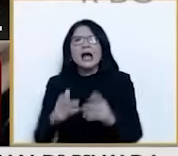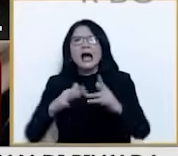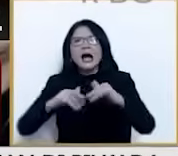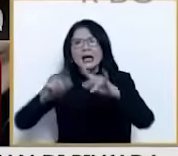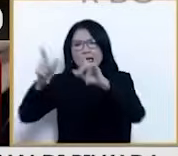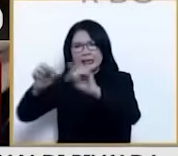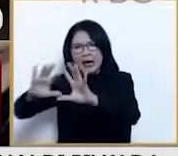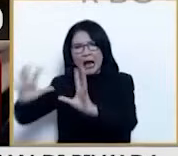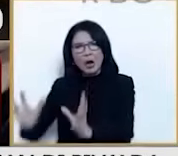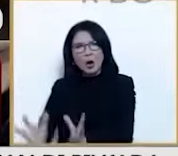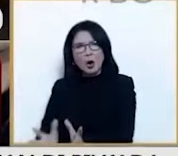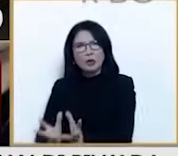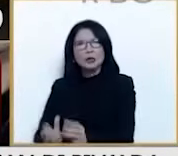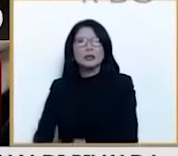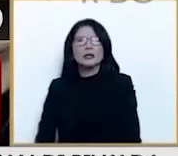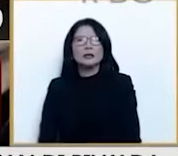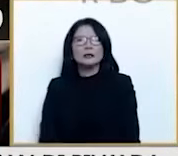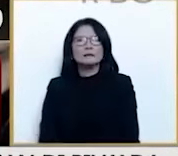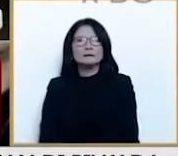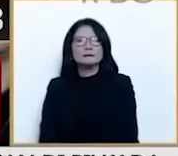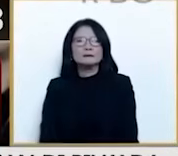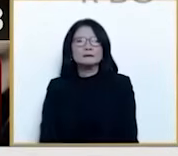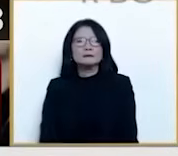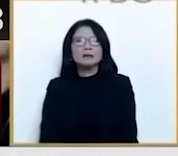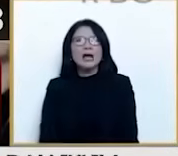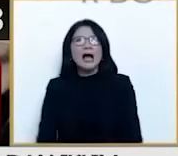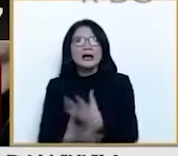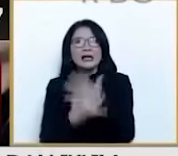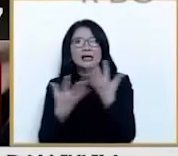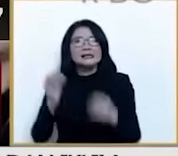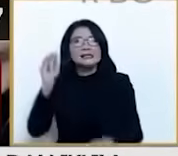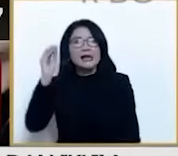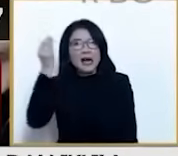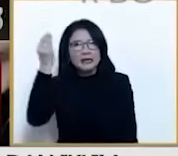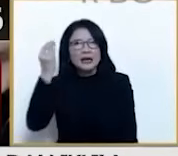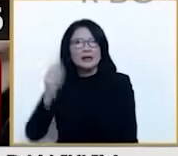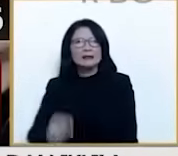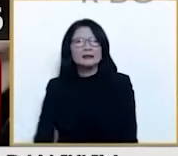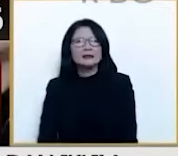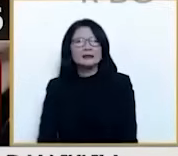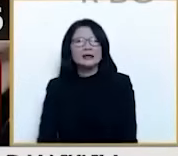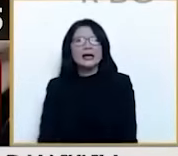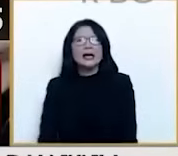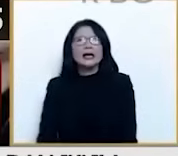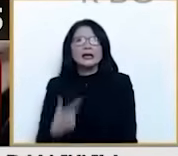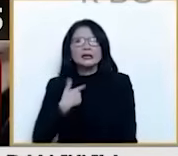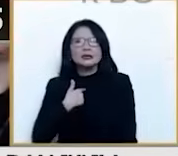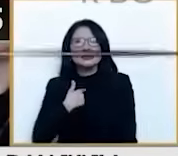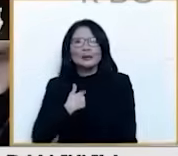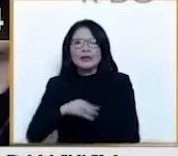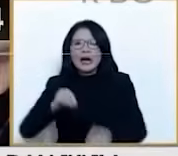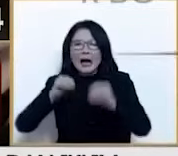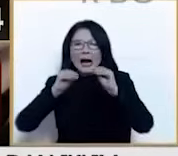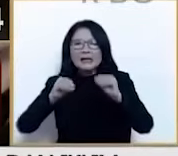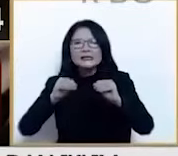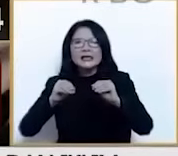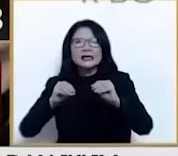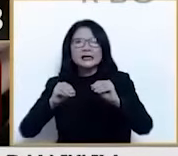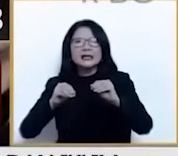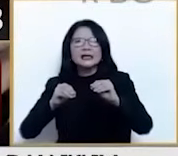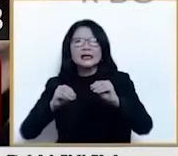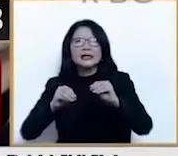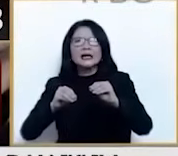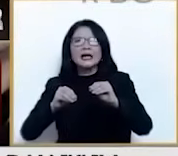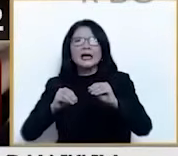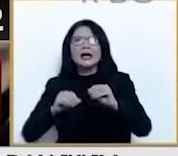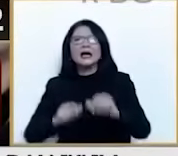galon. Dan rakyat Jakarta juga sekaligus kami ajar untuk harmoni